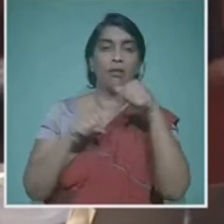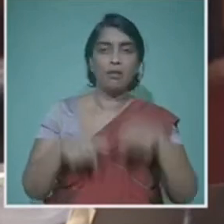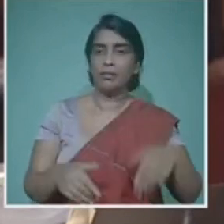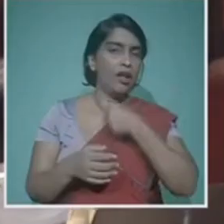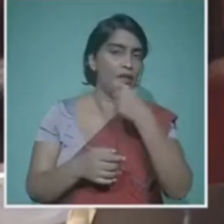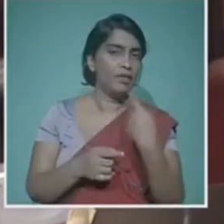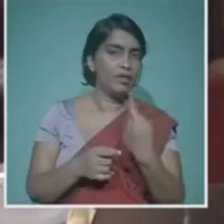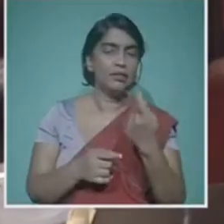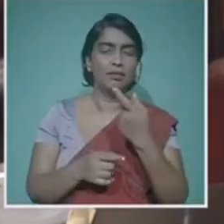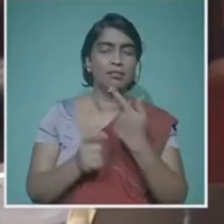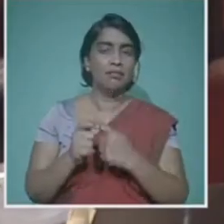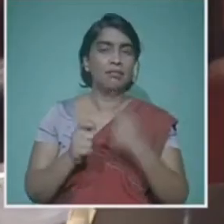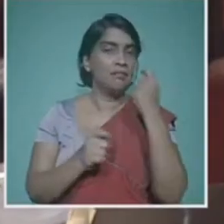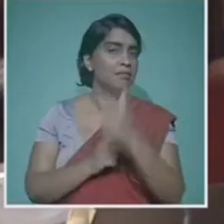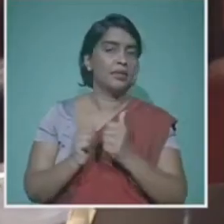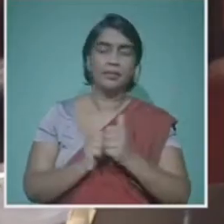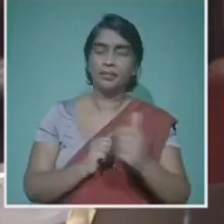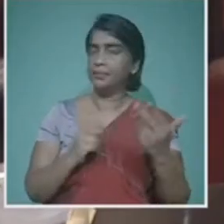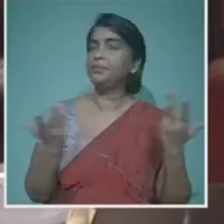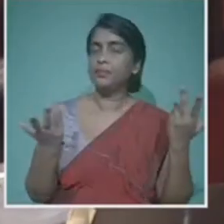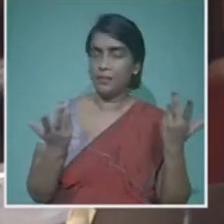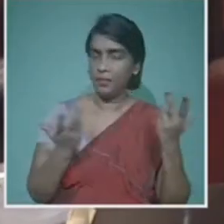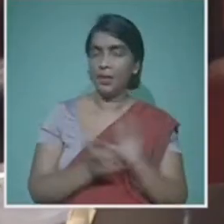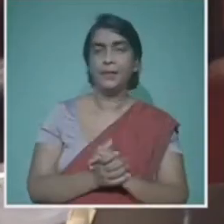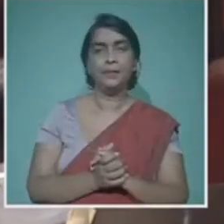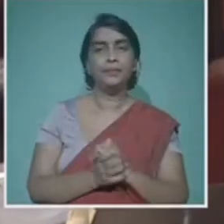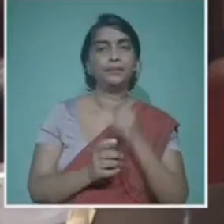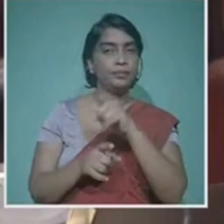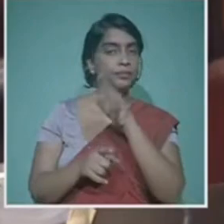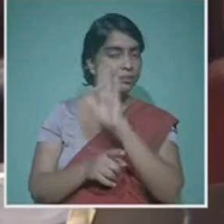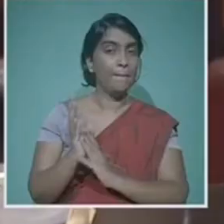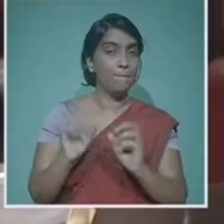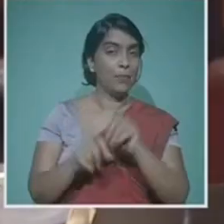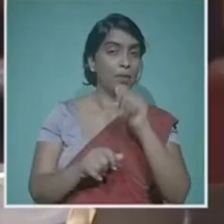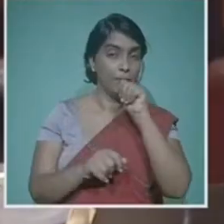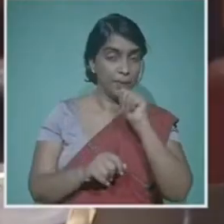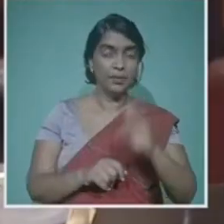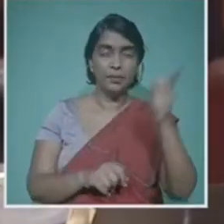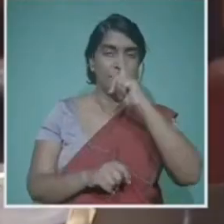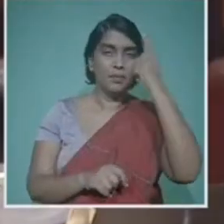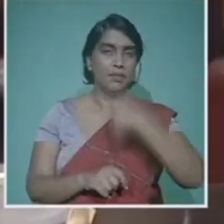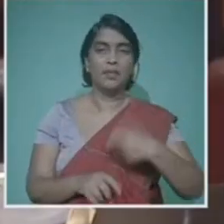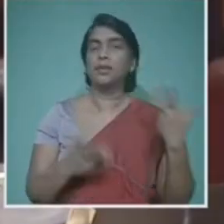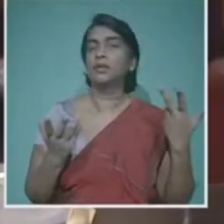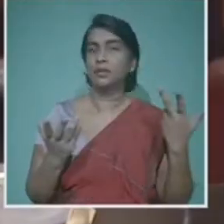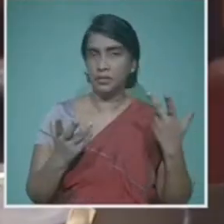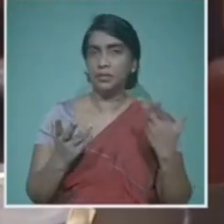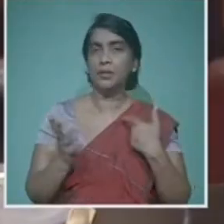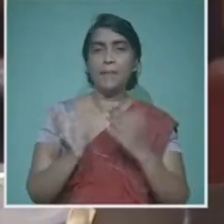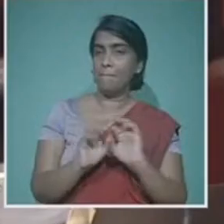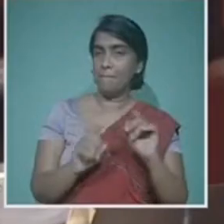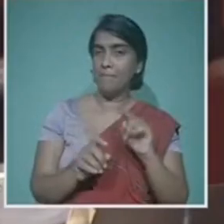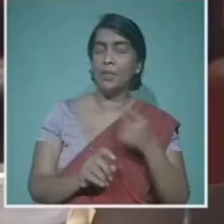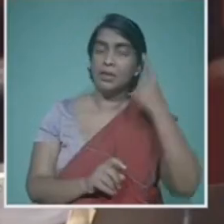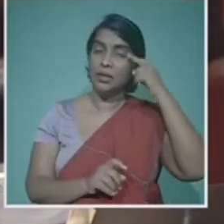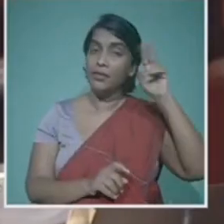அந்த திட்டம் செலுத்தப்படுவதில்லை. மற்ற நிரந்தர வருமானம் என்பது அவர்களுக்கு இல்லை. இப்போ தனிய ஊடகத்தை நம்பி இருக்கின்ற